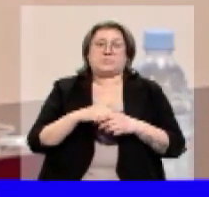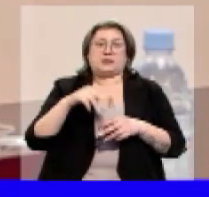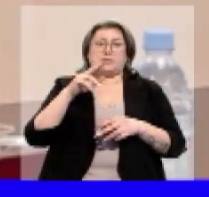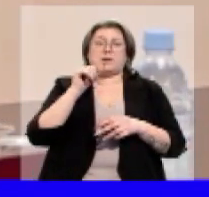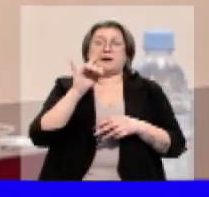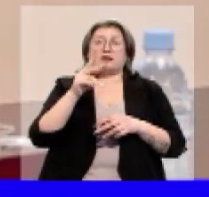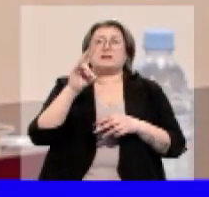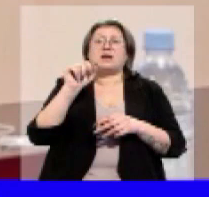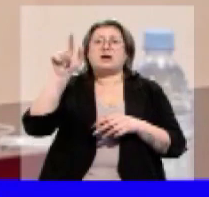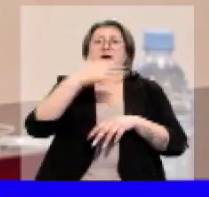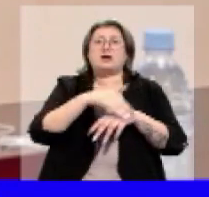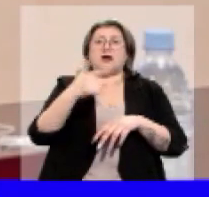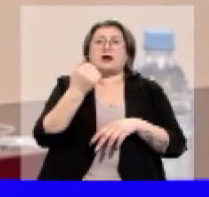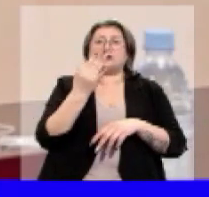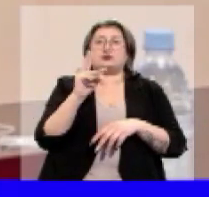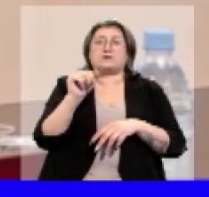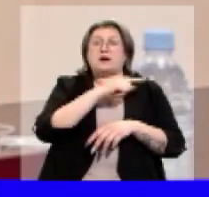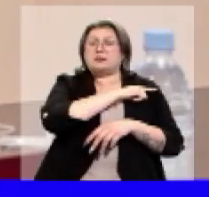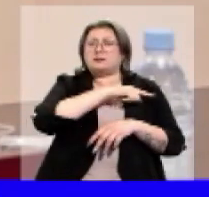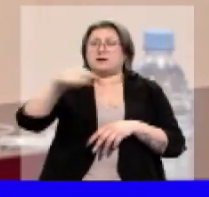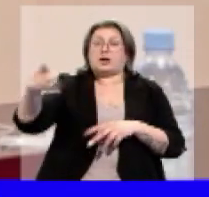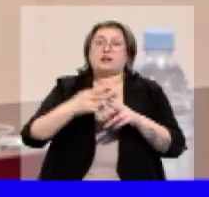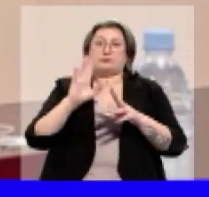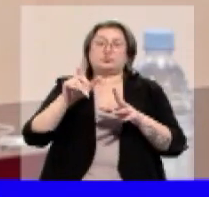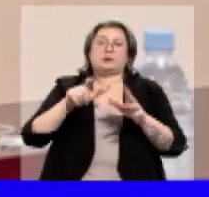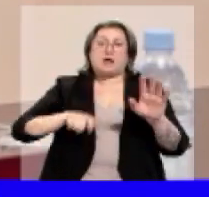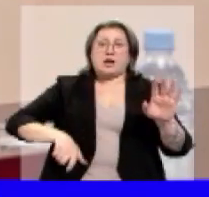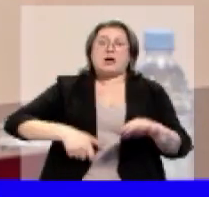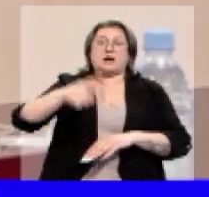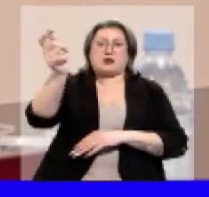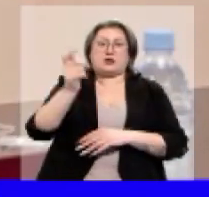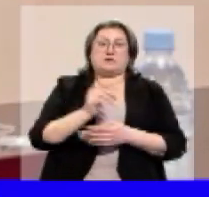парком Нагашика. Тогда это будет полноценная река и